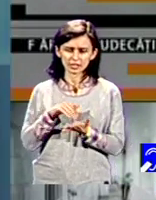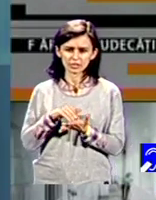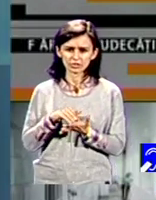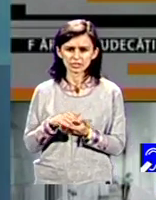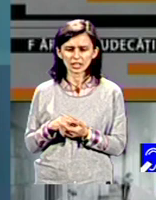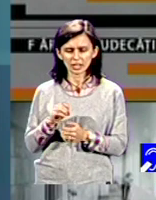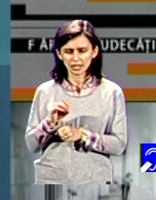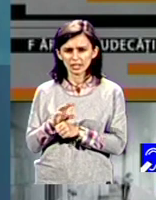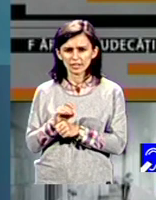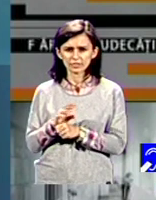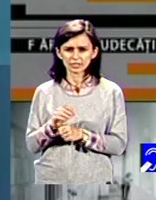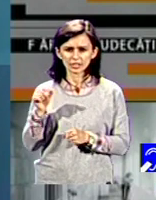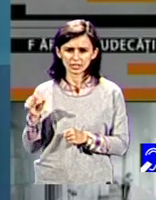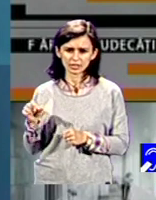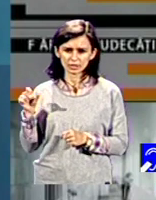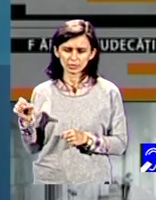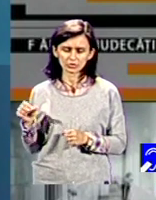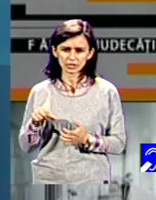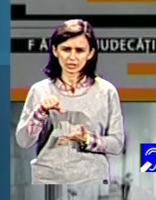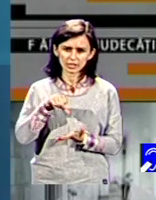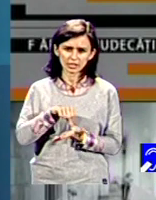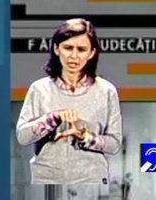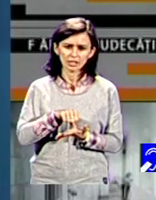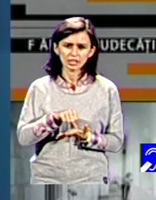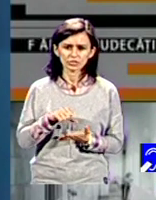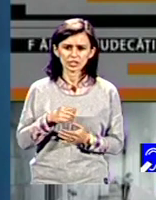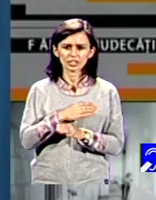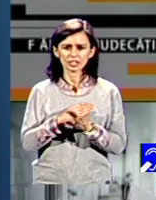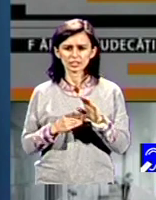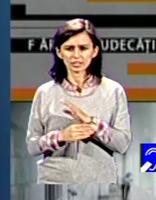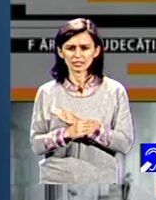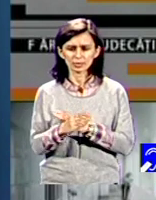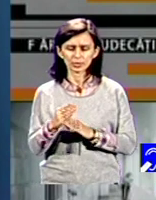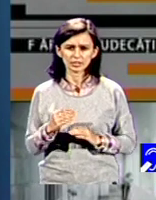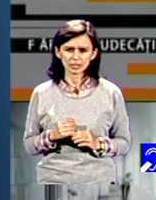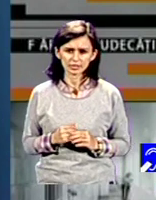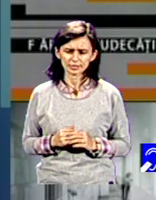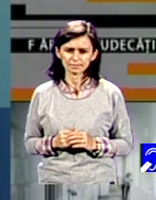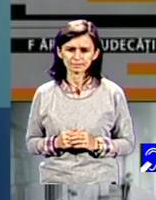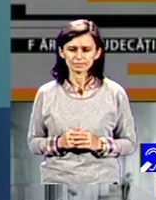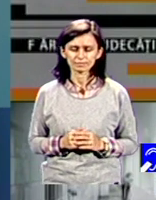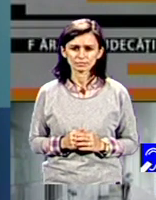traficului cu persoanele din centrele de dizabilități și